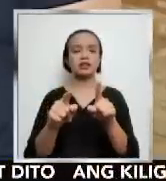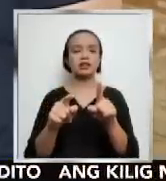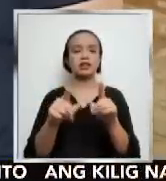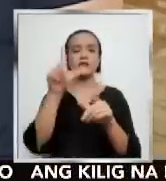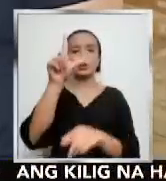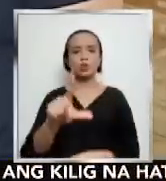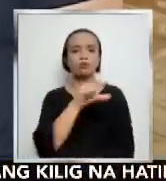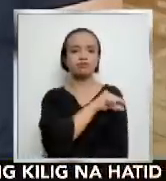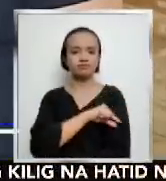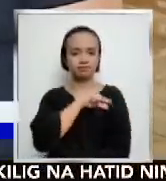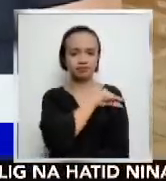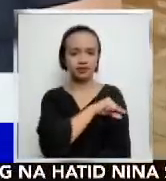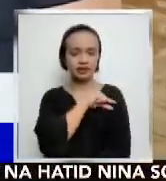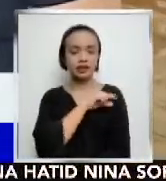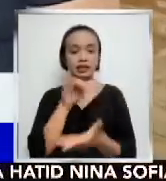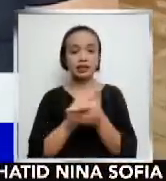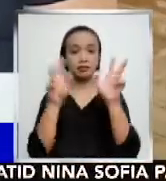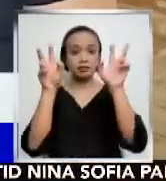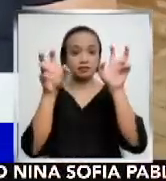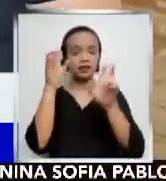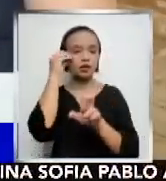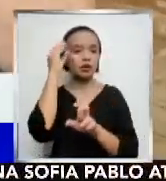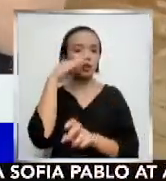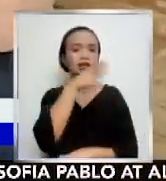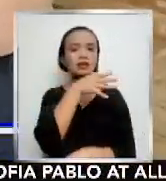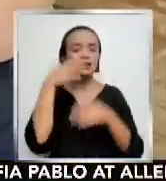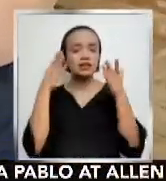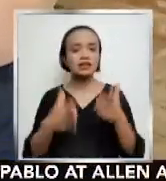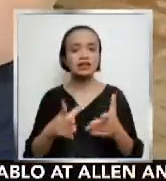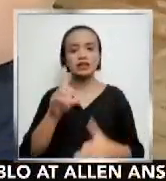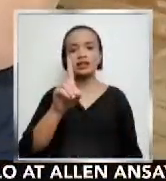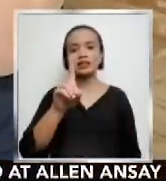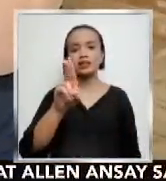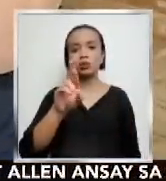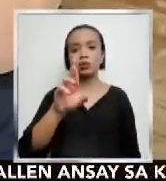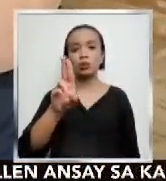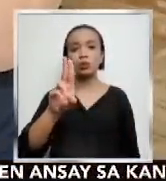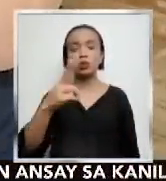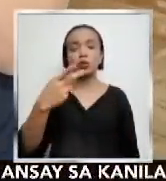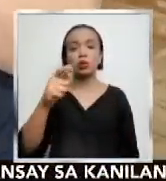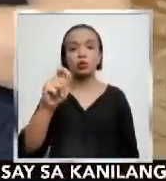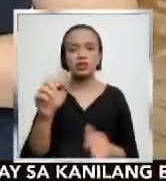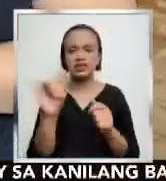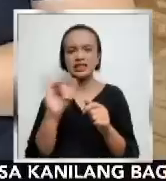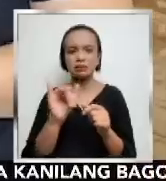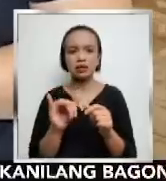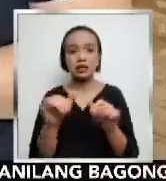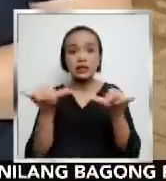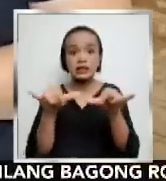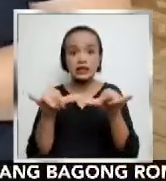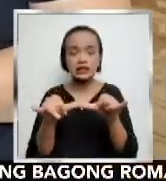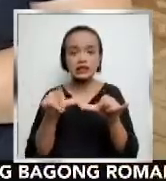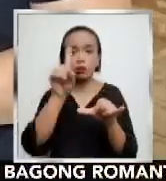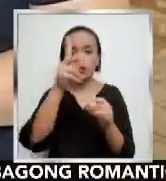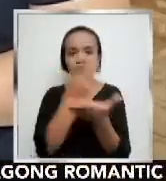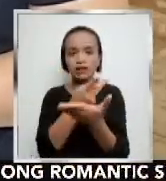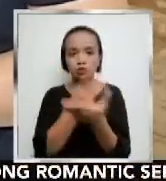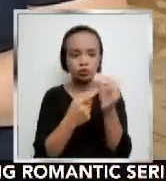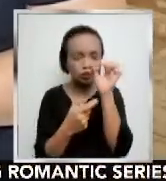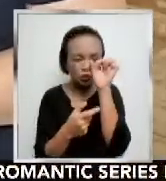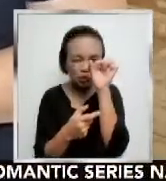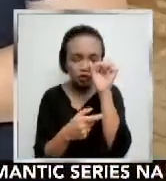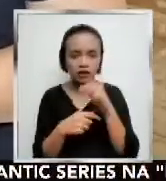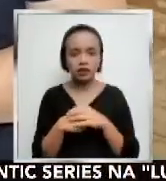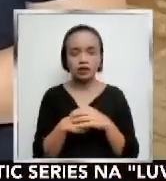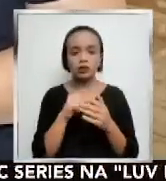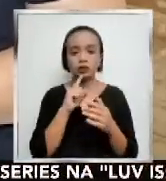tinatawag ng mga onion farmers na durot-dot at sinliit lang ito ng piso. Ayon sa mga magsasaka, kadalasan daw itinatapo